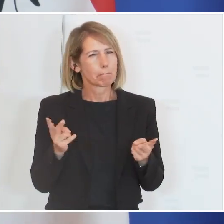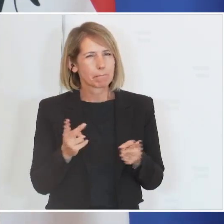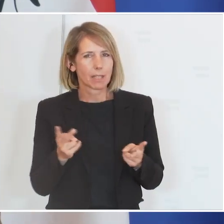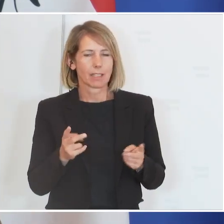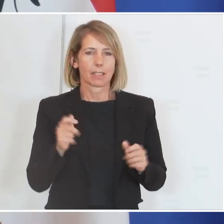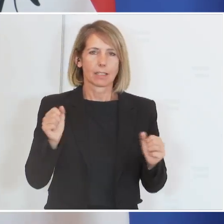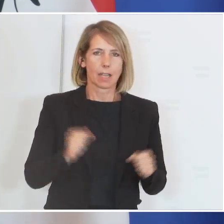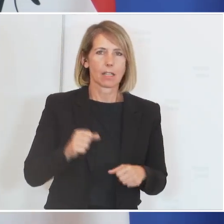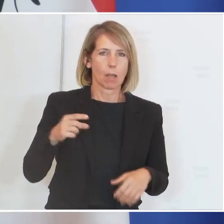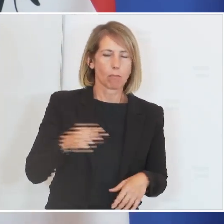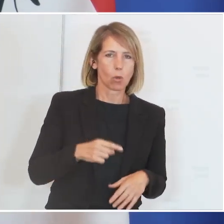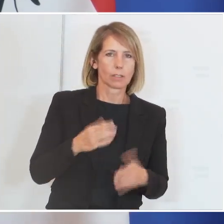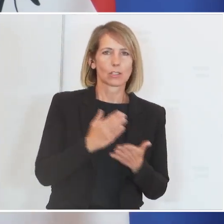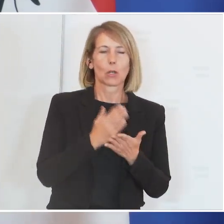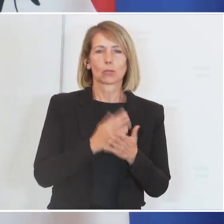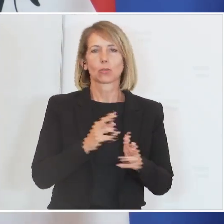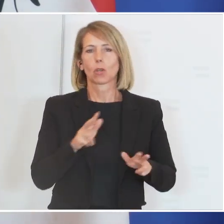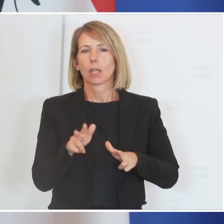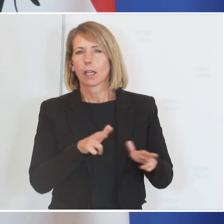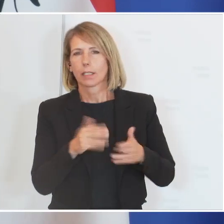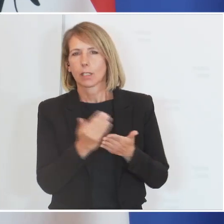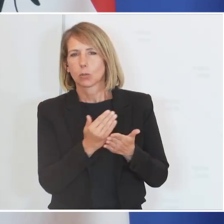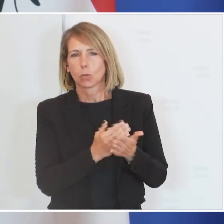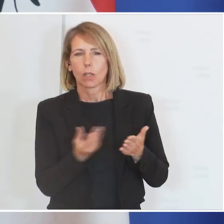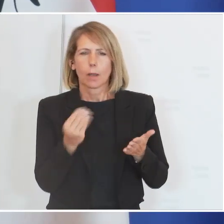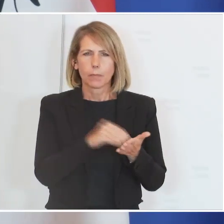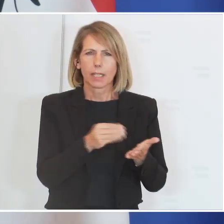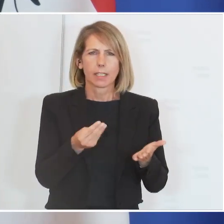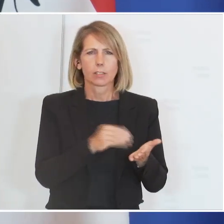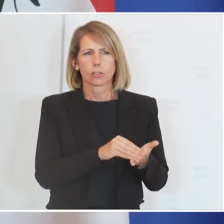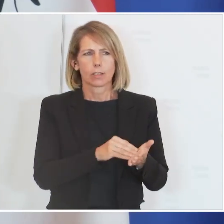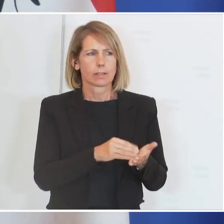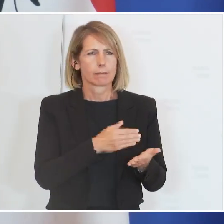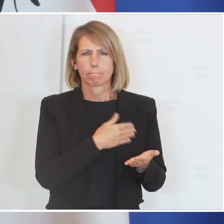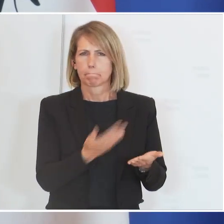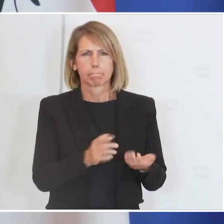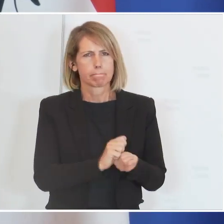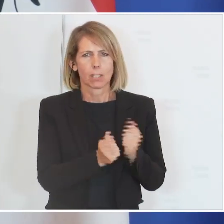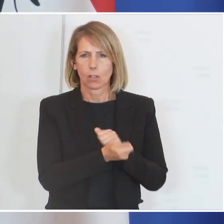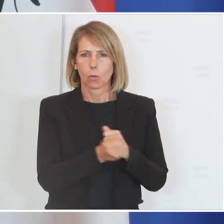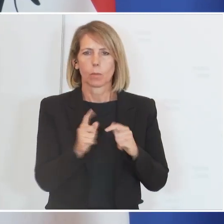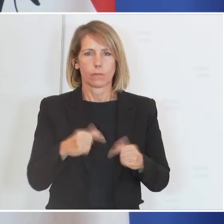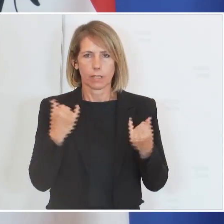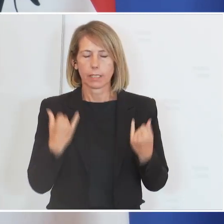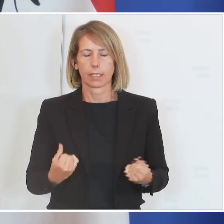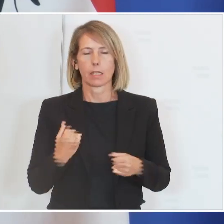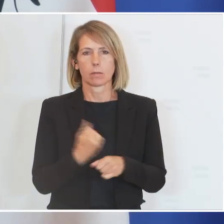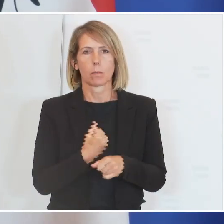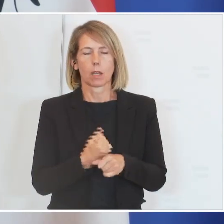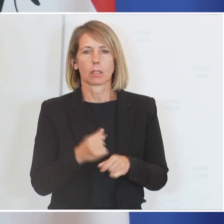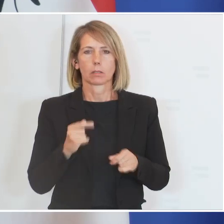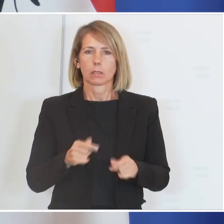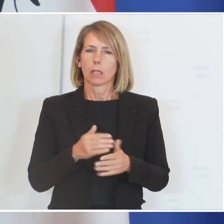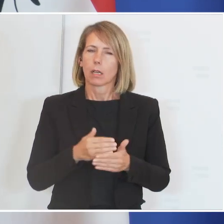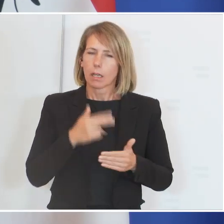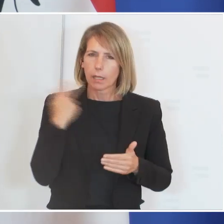auch in dem einen oder anderen Regierungsprogramm gefunden. Es wurde bis jetzt nicht umgesetzt, wir tun es jetzt. Das ist ein riesiger Meilenstein,